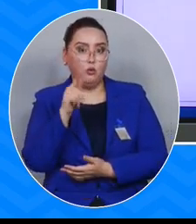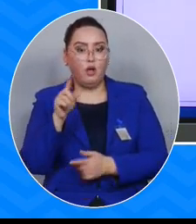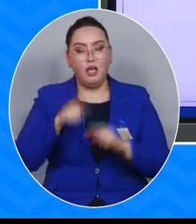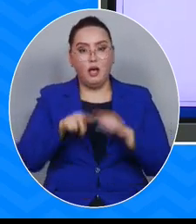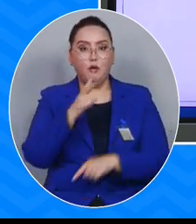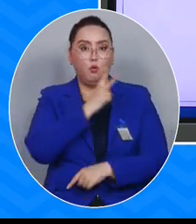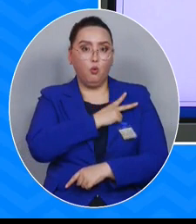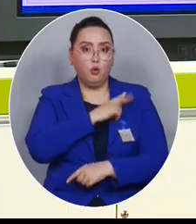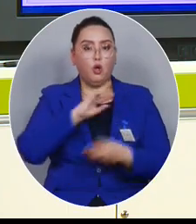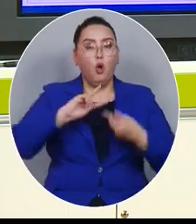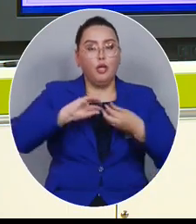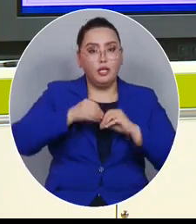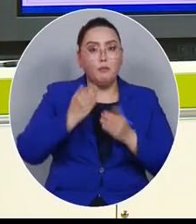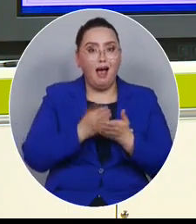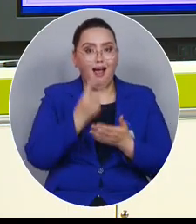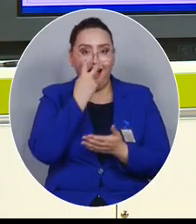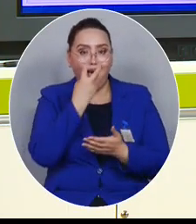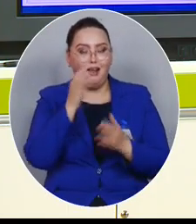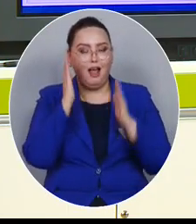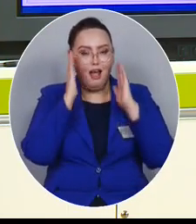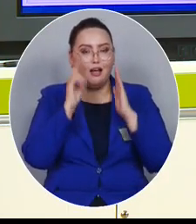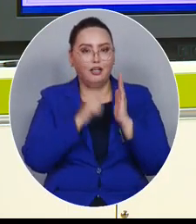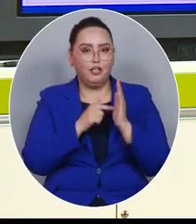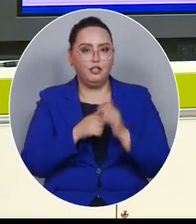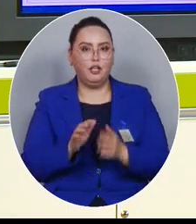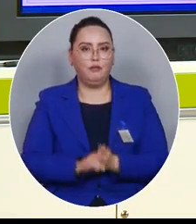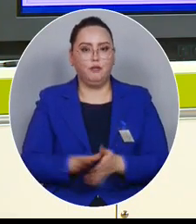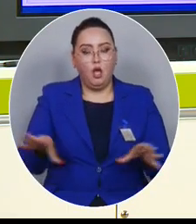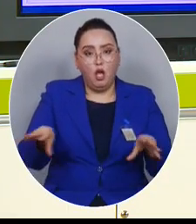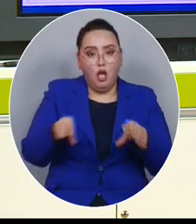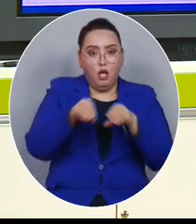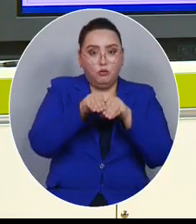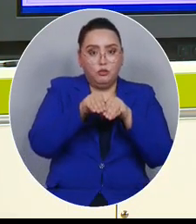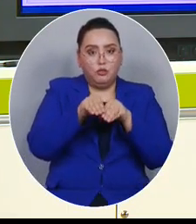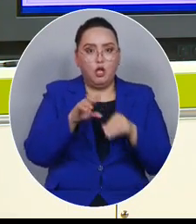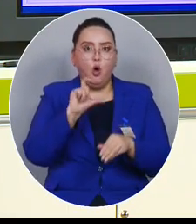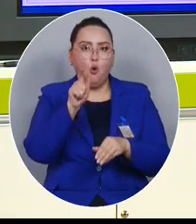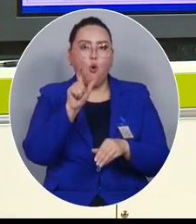басааа анхархэрэгтээ. Заянгай саян хураж бэцээг өгүлдэээ бүгдээрээ ялгаж бчээ.